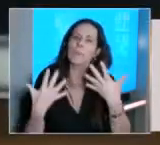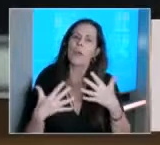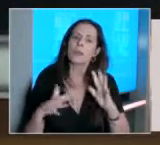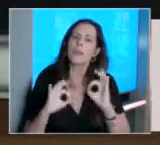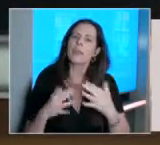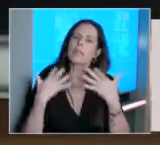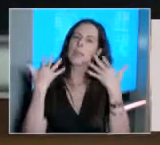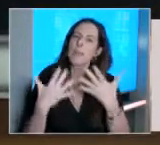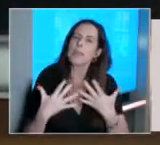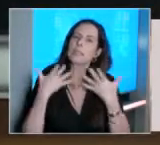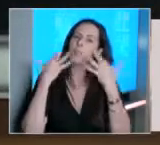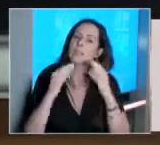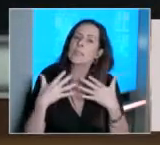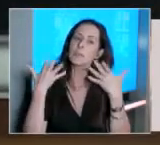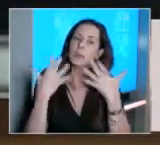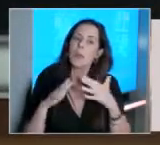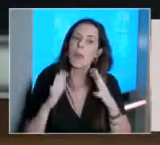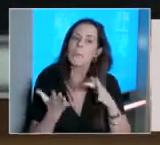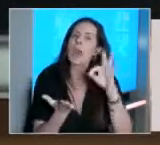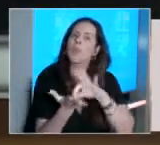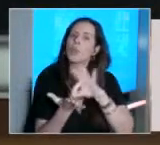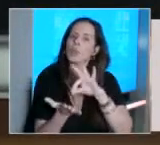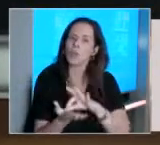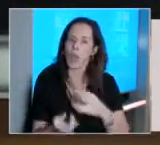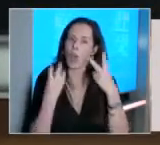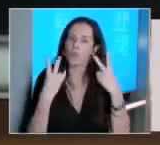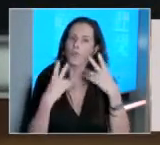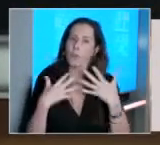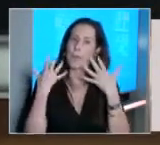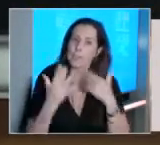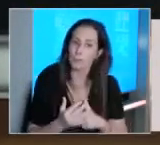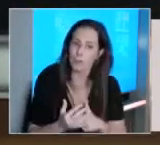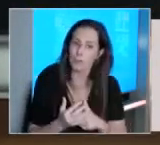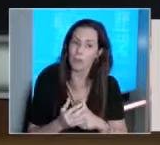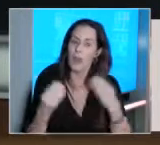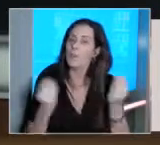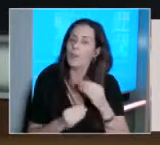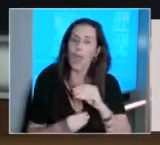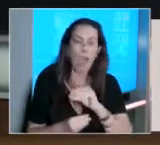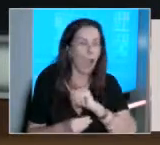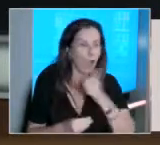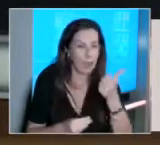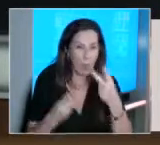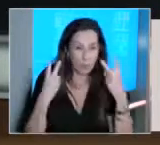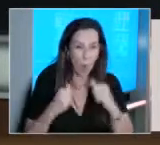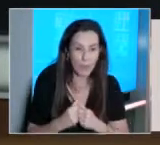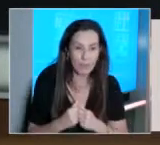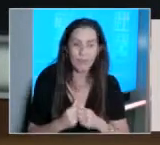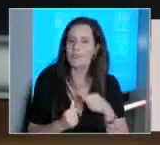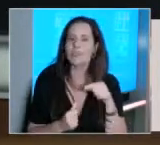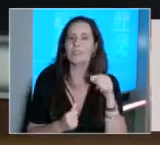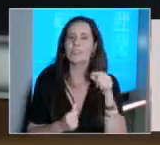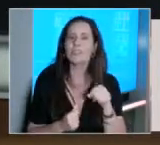איך מספרים סיפור, איך מספרים סיפור טוב, מה הנקודות החשובות בסיפור הזה. והדבר אולי הטכני הכי משמעותי, זה שזה